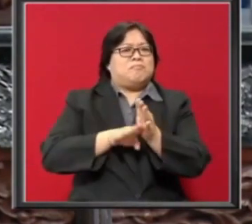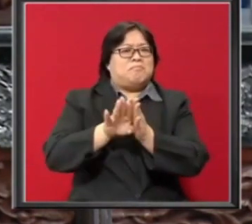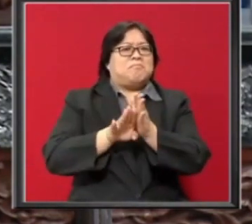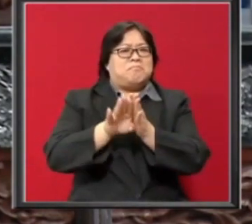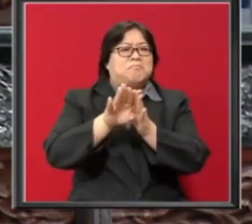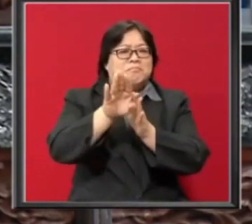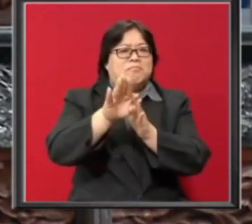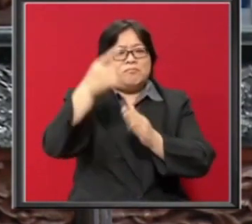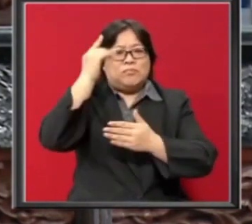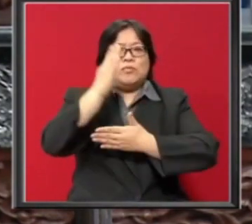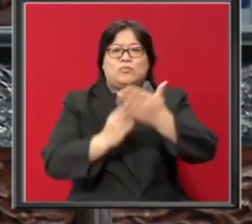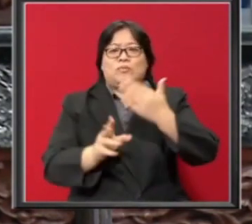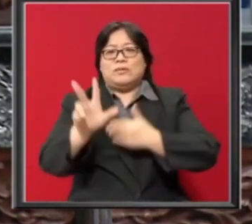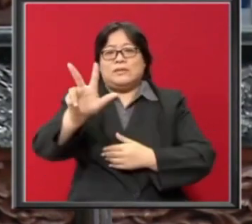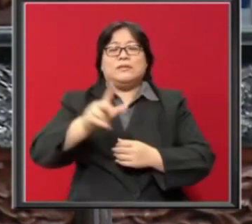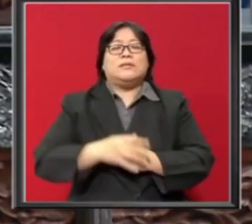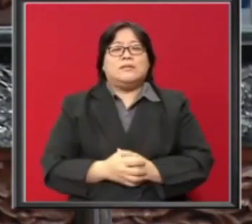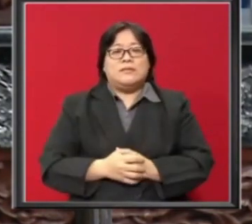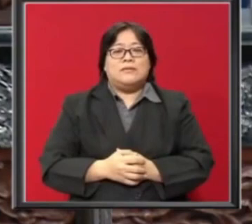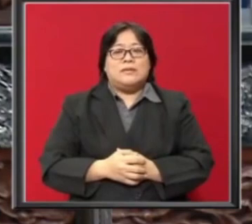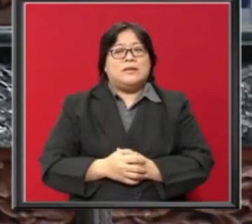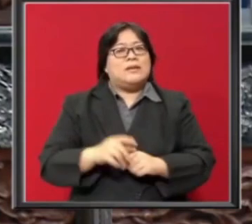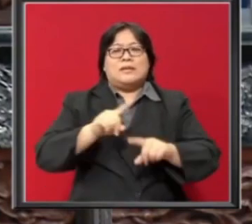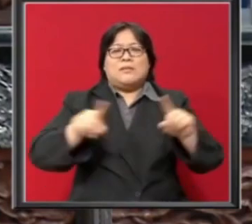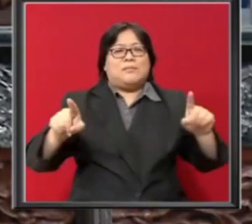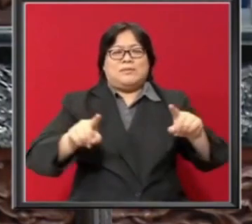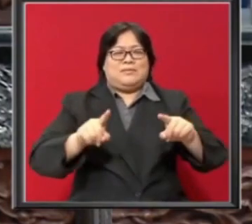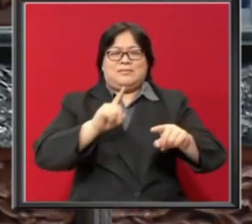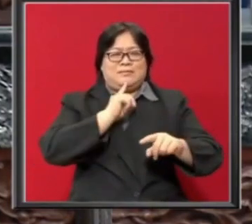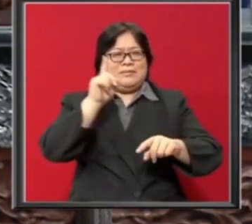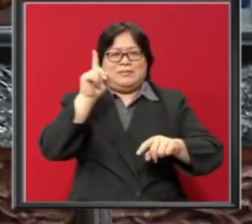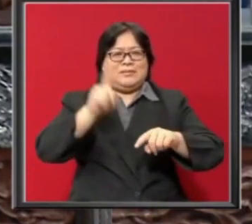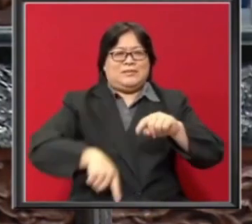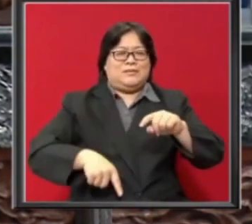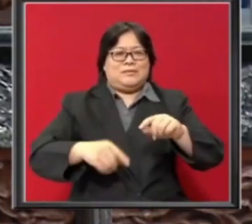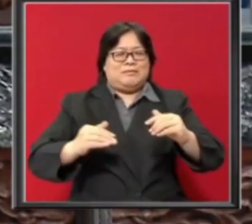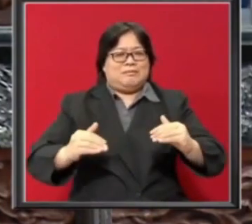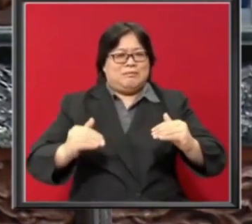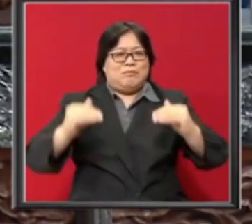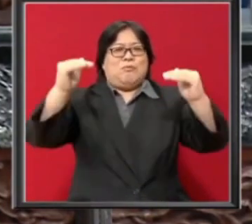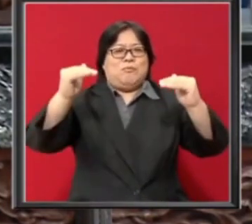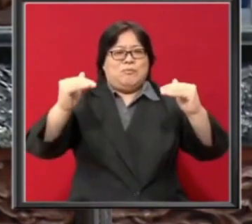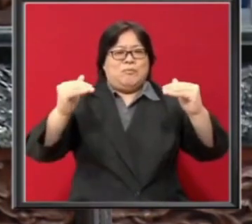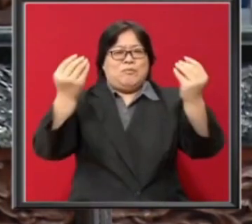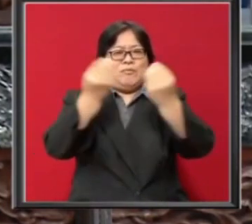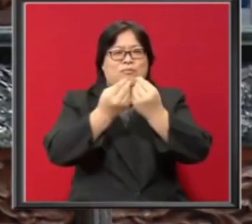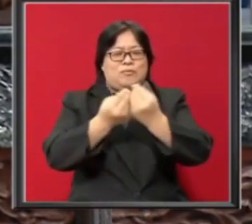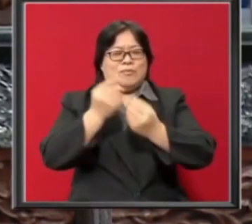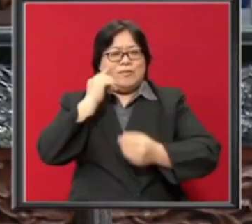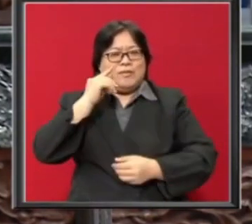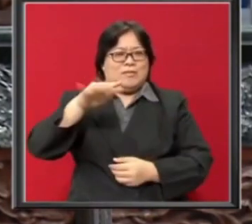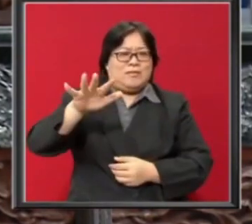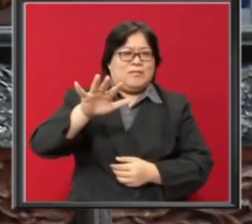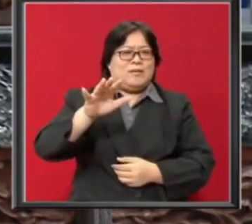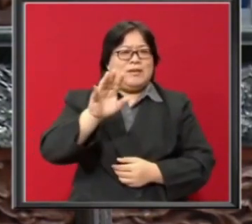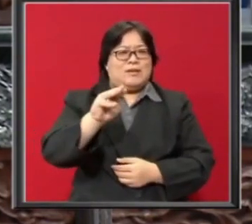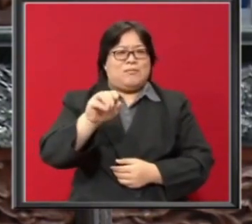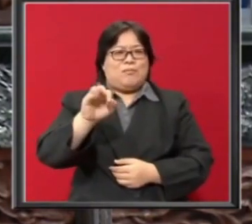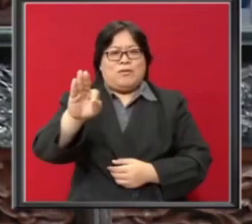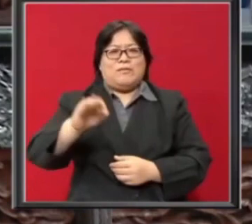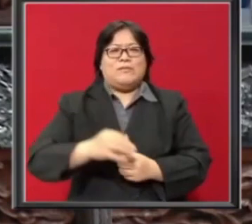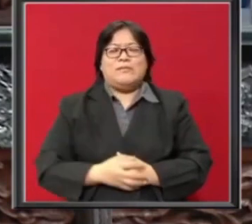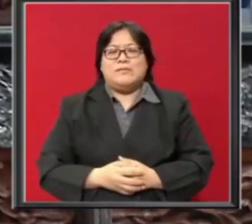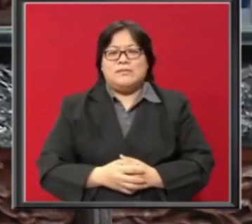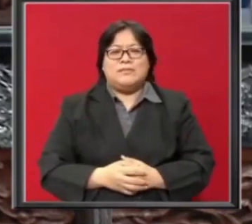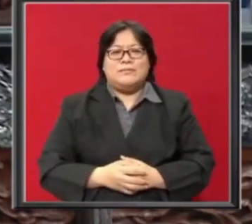untuk suku ketika dia tidak boleh mencapai jumlah yang diluncurkan oleh kementerian